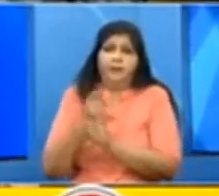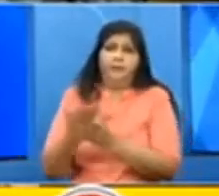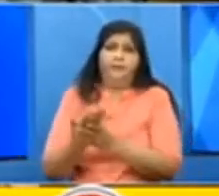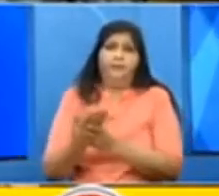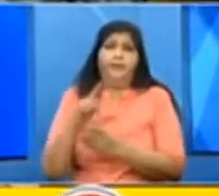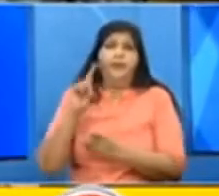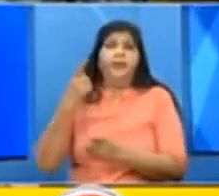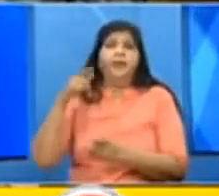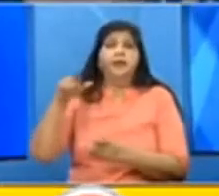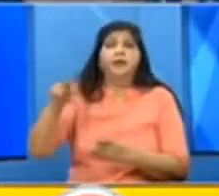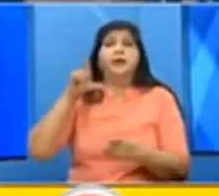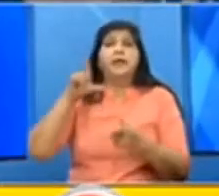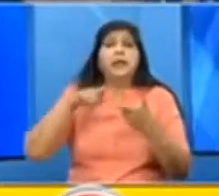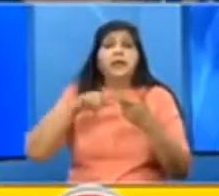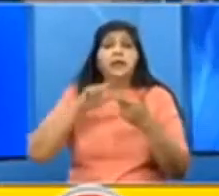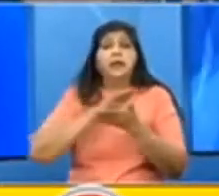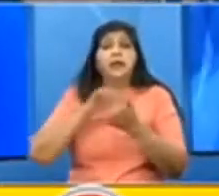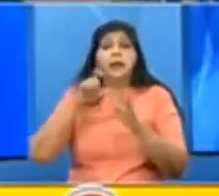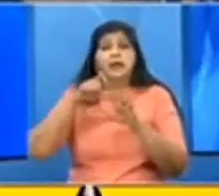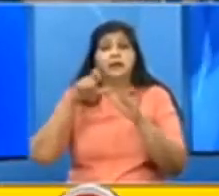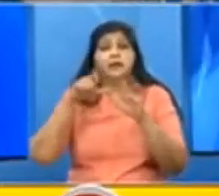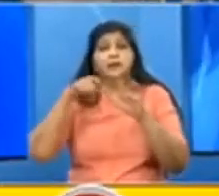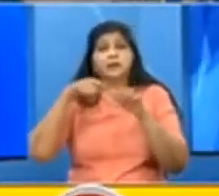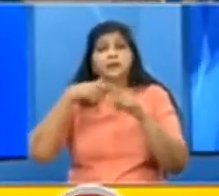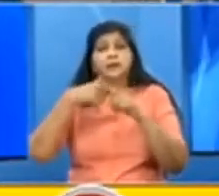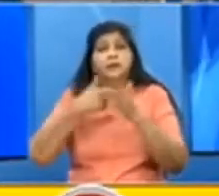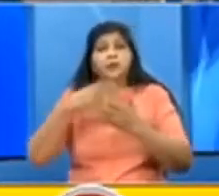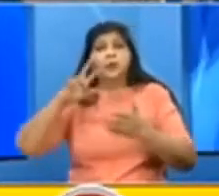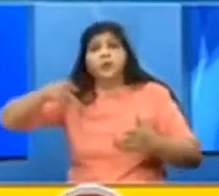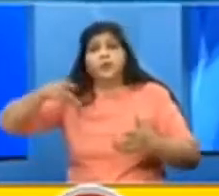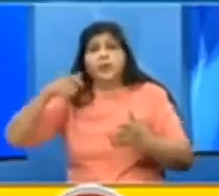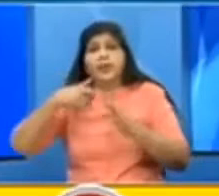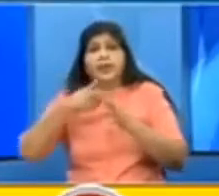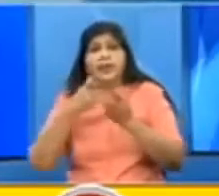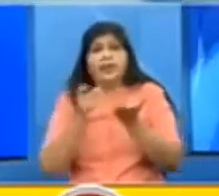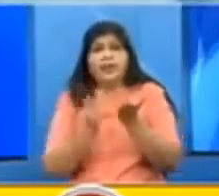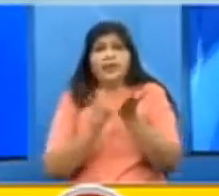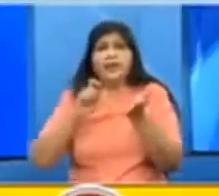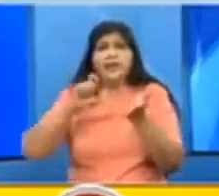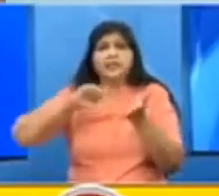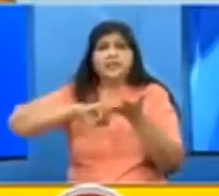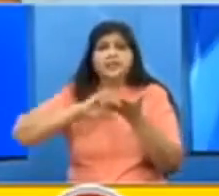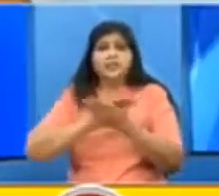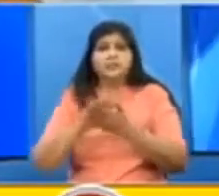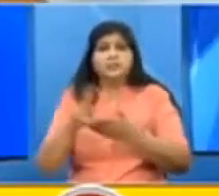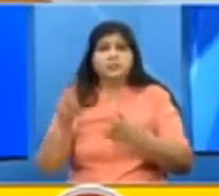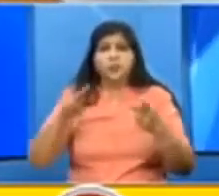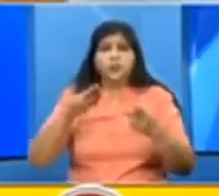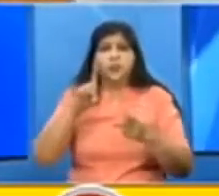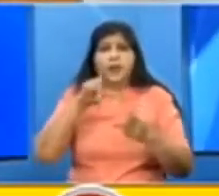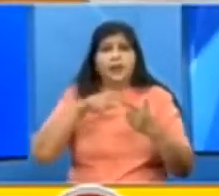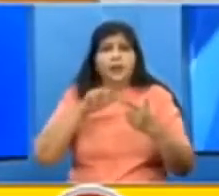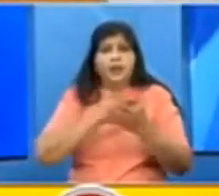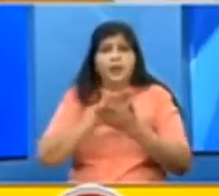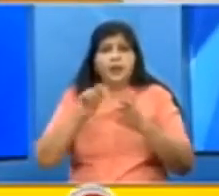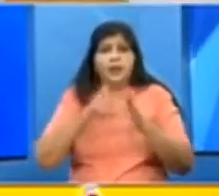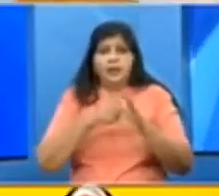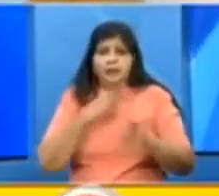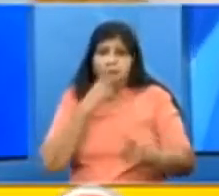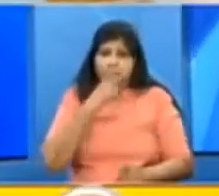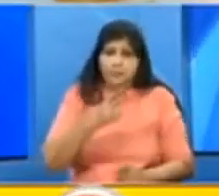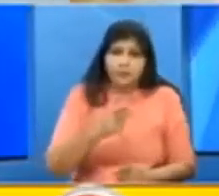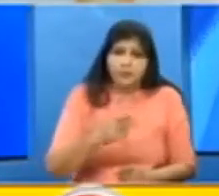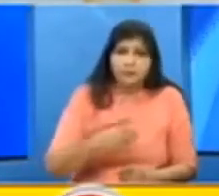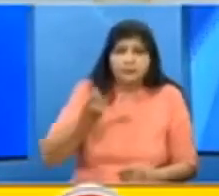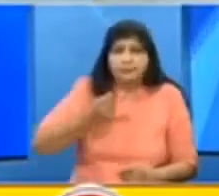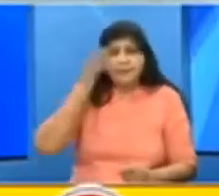एक है लद्दाख और दूसरा है कच्छ। लेह और लद्दाख का नाम सामने आते ही